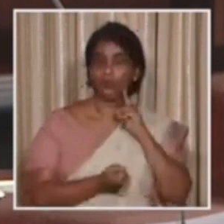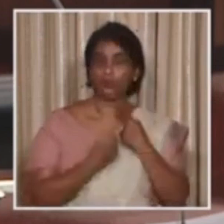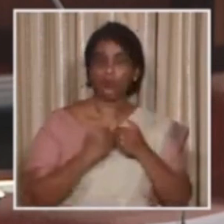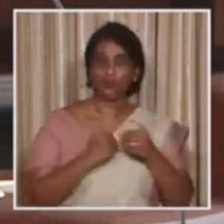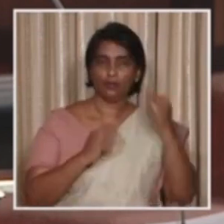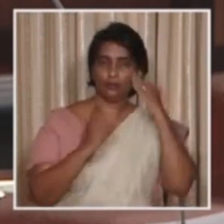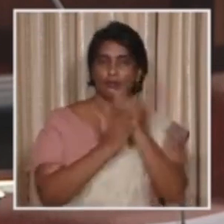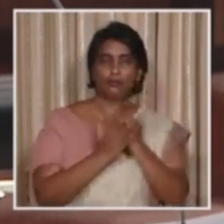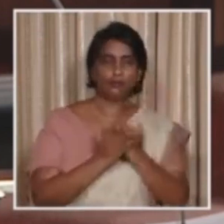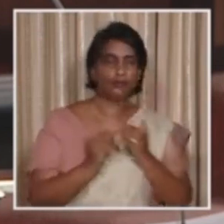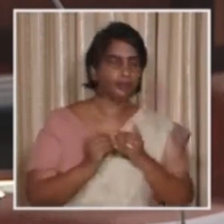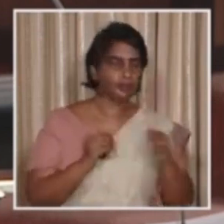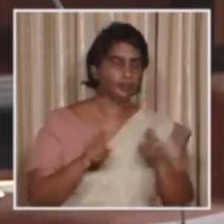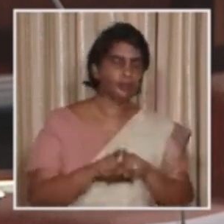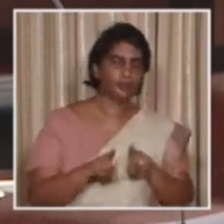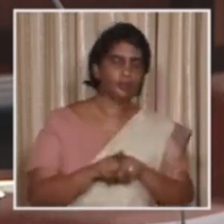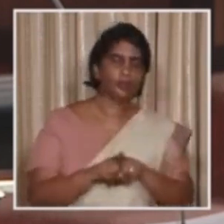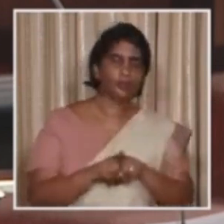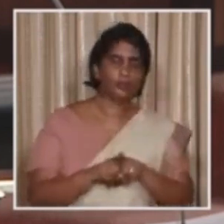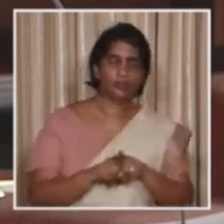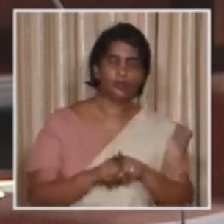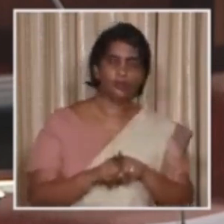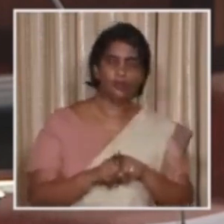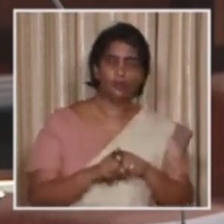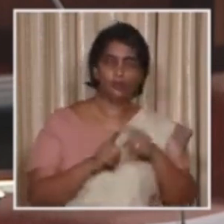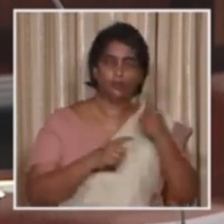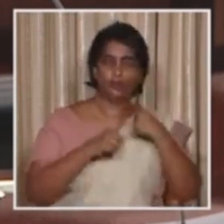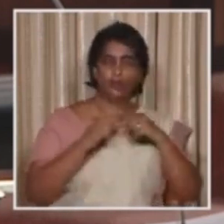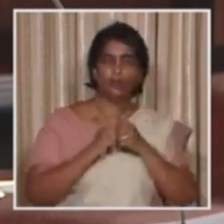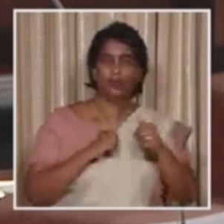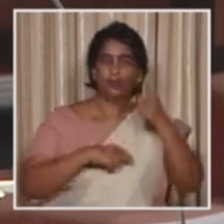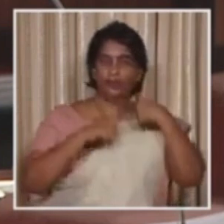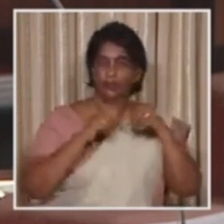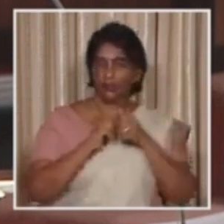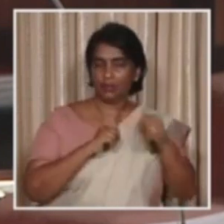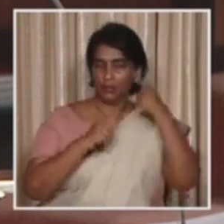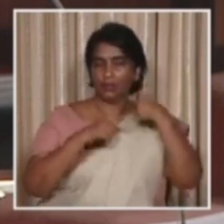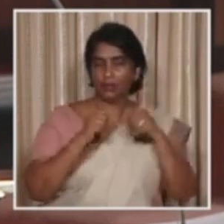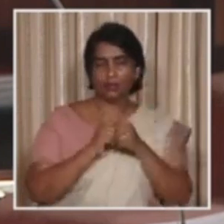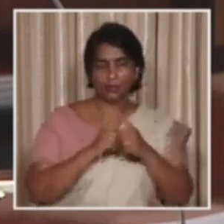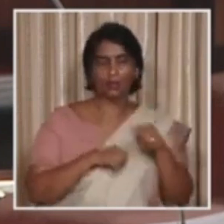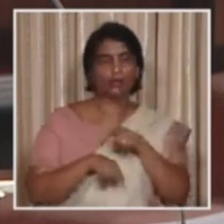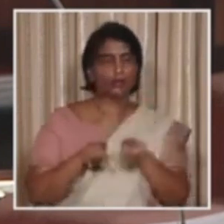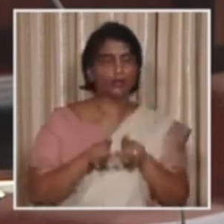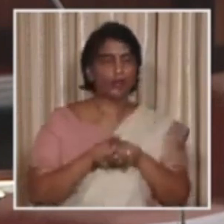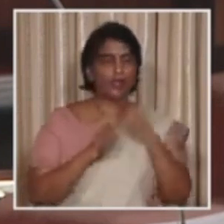தீர்மானம், என்ன அதன் ஊடாக நீதிமன்றம் என்ன சொல்லியிருக்கிறது என்பது திட்ட தெளிவாக